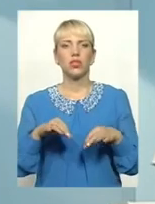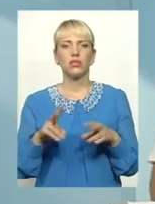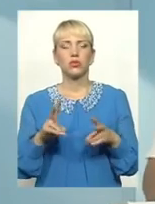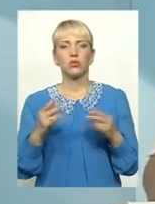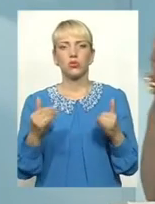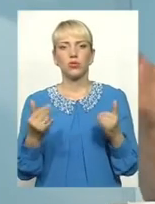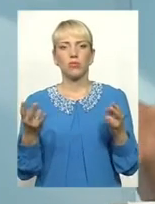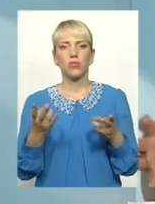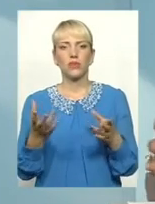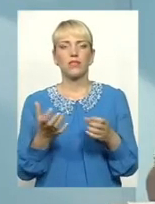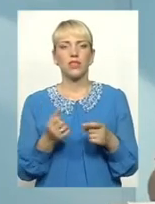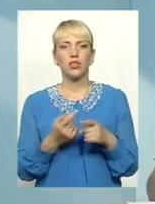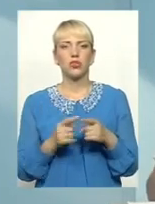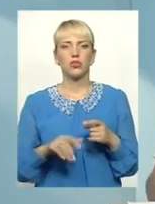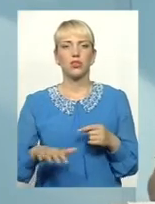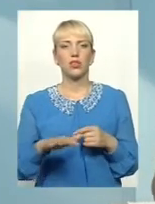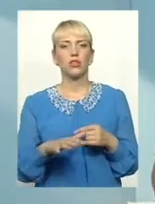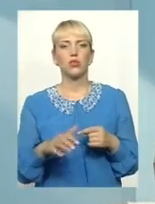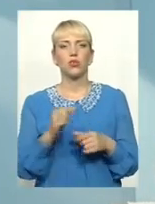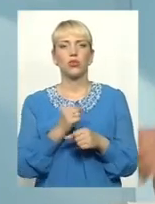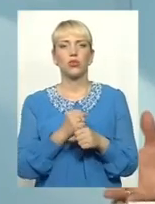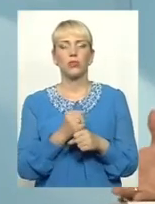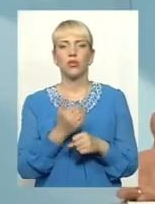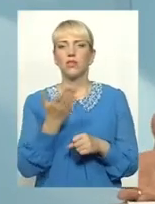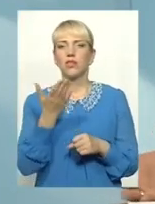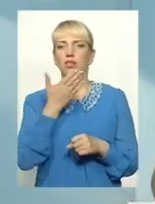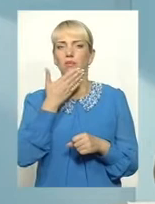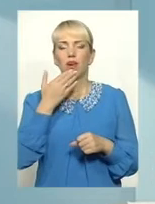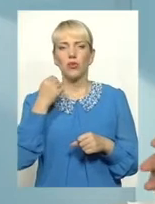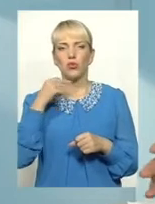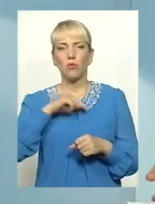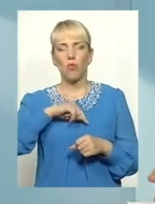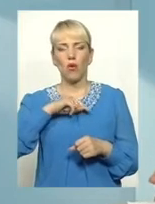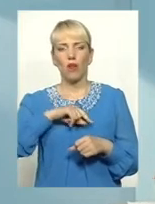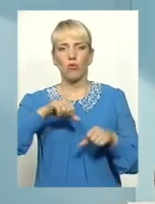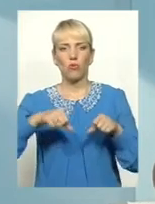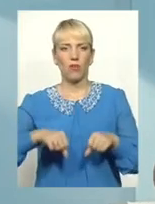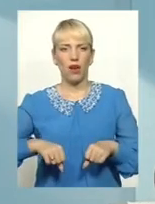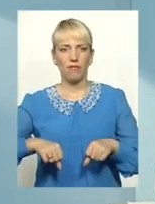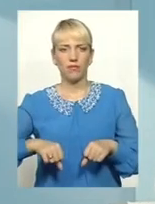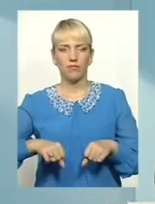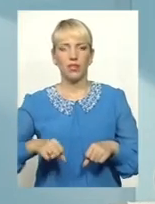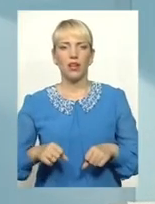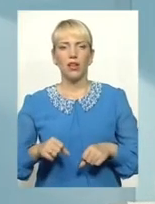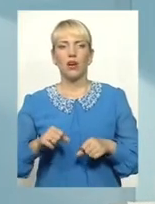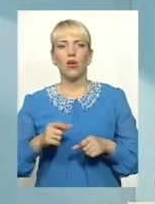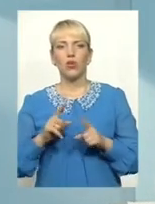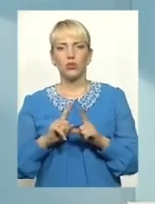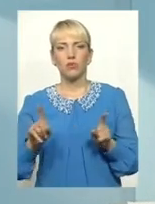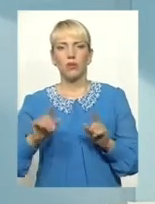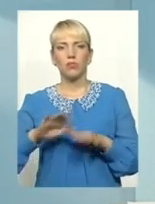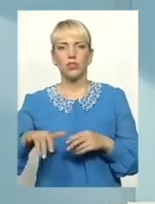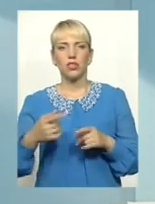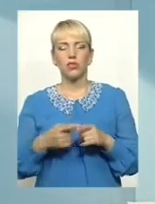взяти там цю територію це робити, він не має морального права на це, просто морального права. Особливо після того, коли начальник